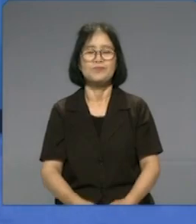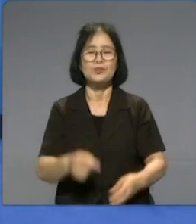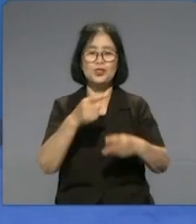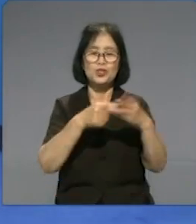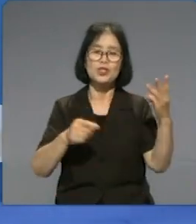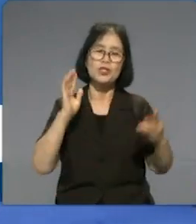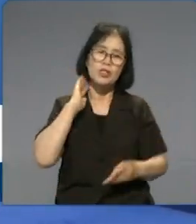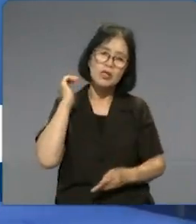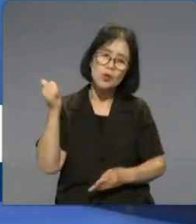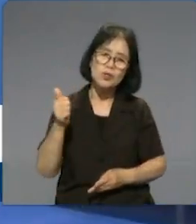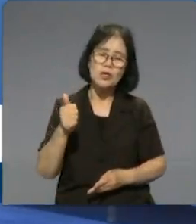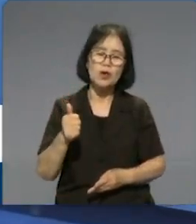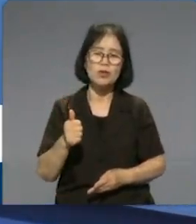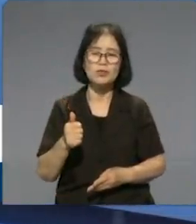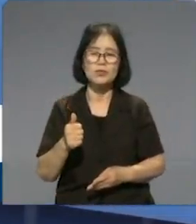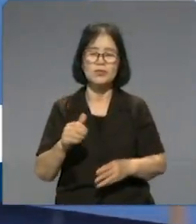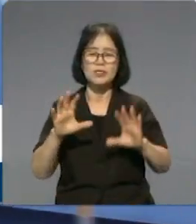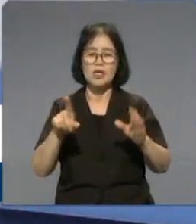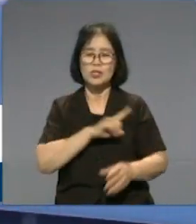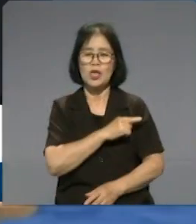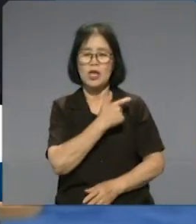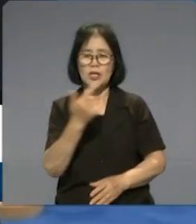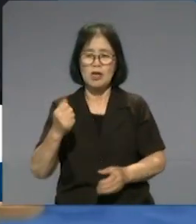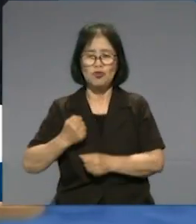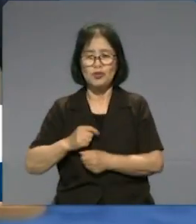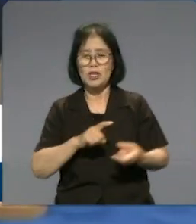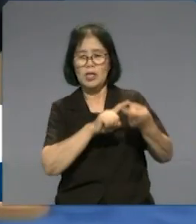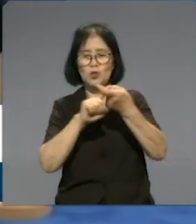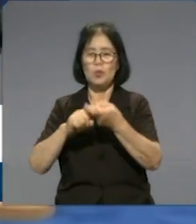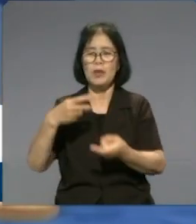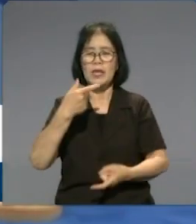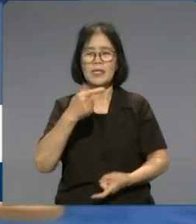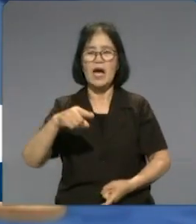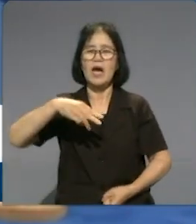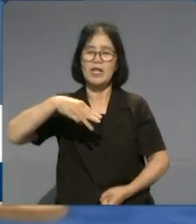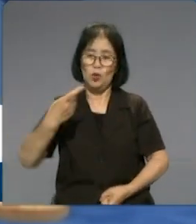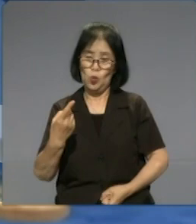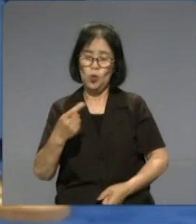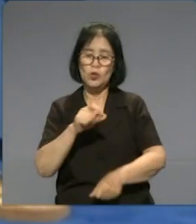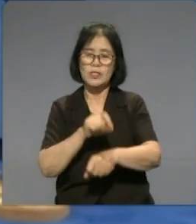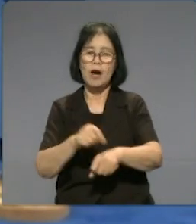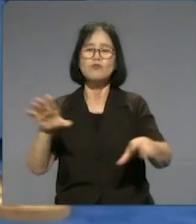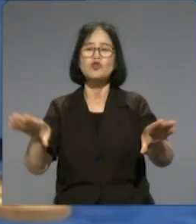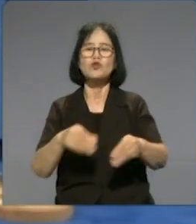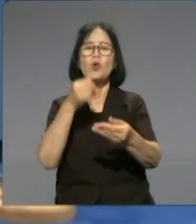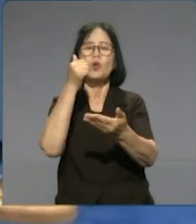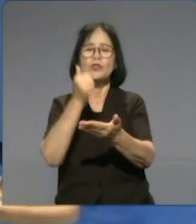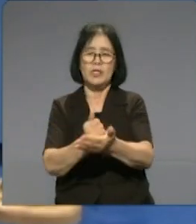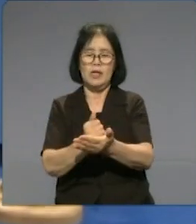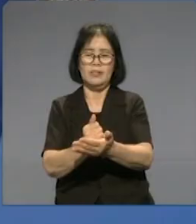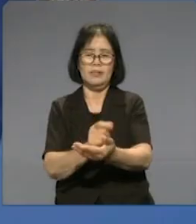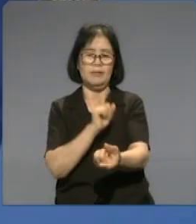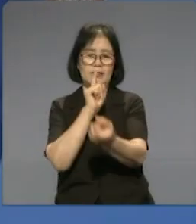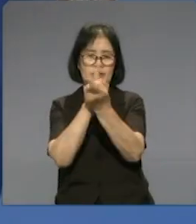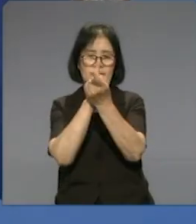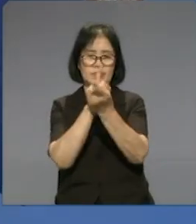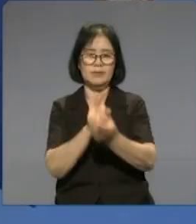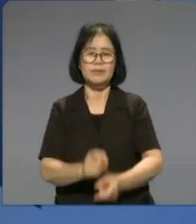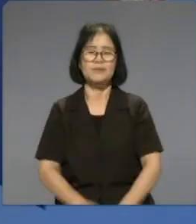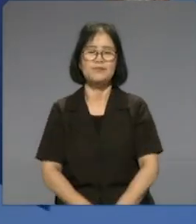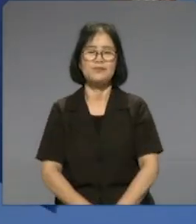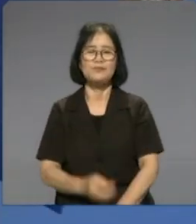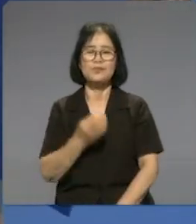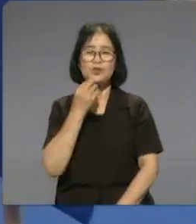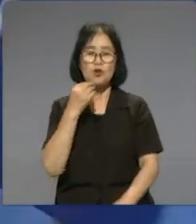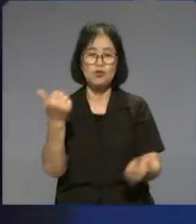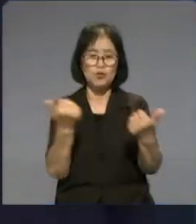윤석열 대통령과 세계 최대 군사동맹 나토의 옌스 스톨텐베르그 사무총장이 마주했습니다. 서울